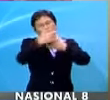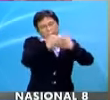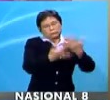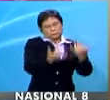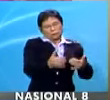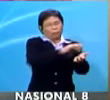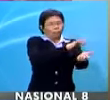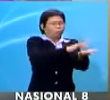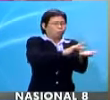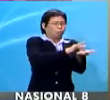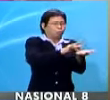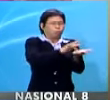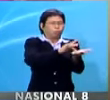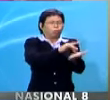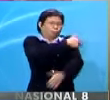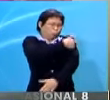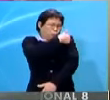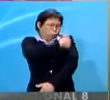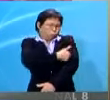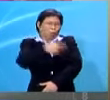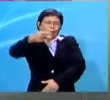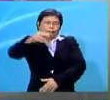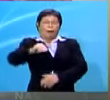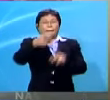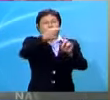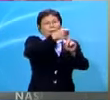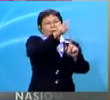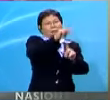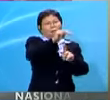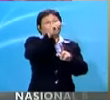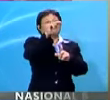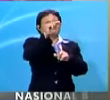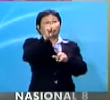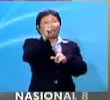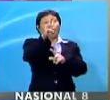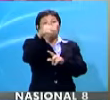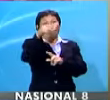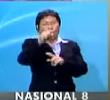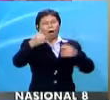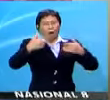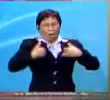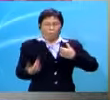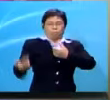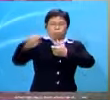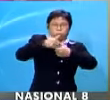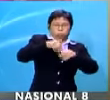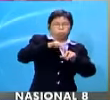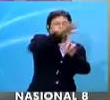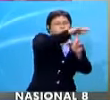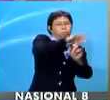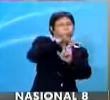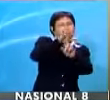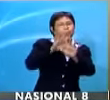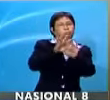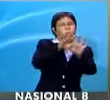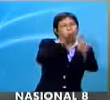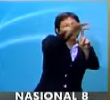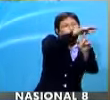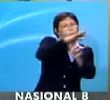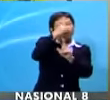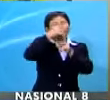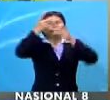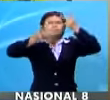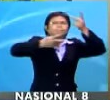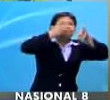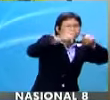Hospital tentera gilgit Perdana Menteri Pakistan Nawaz Sharif dilaporkan turut serta dalam konvoi helikopter berkenaan bagi